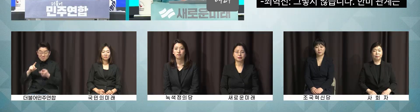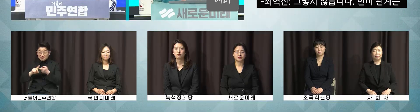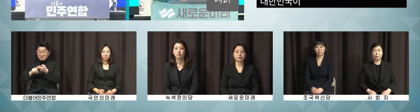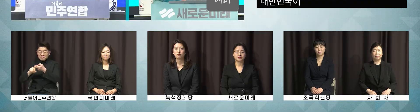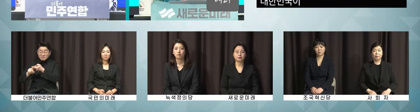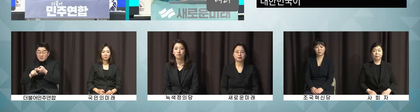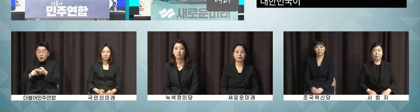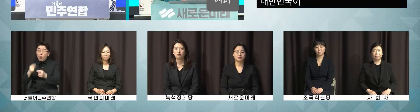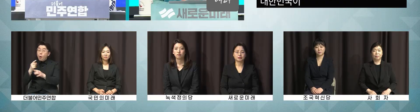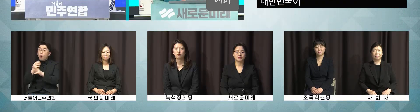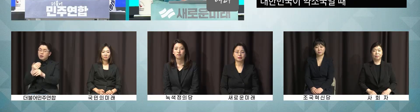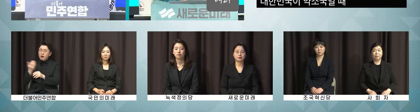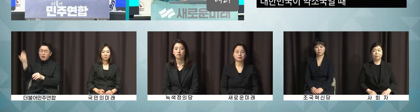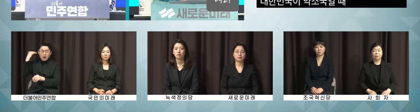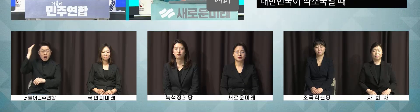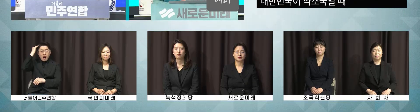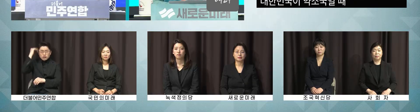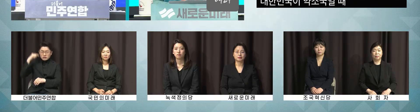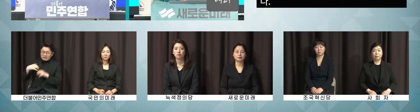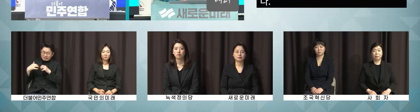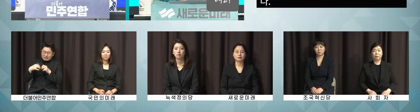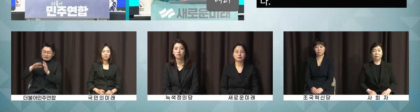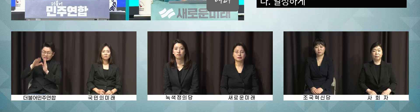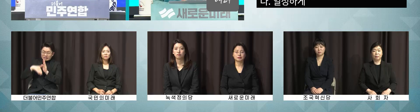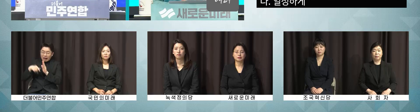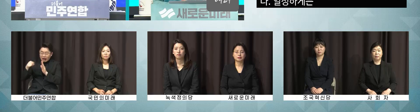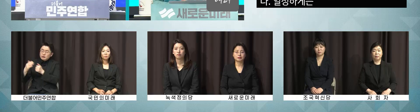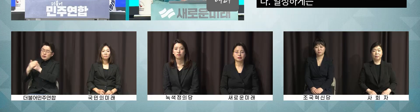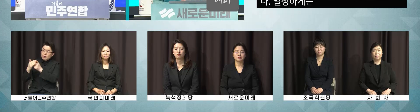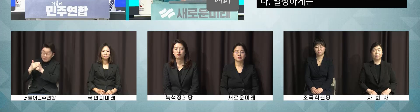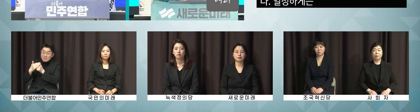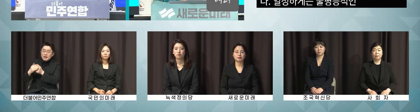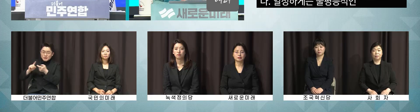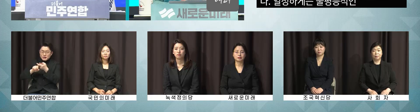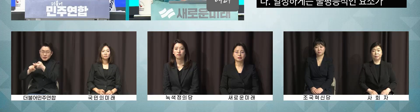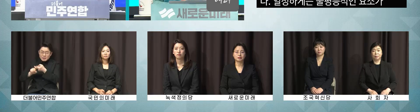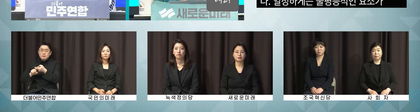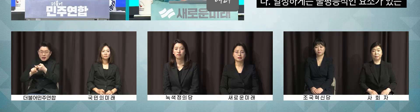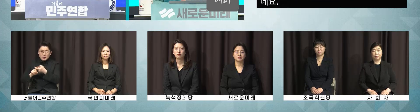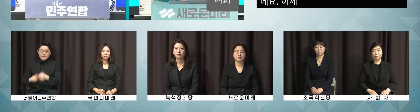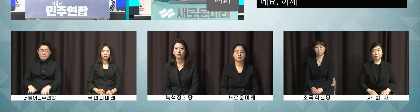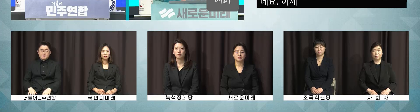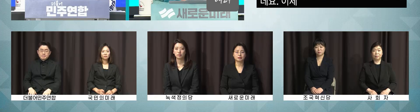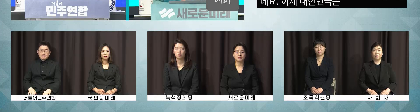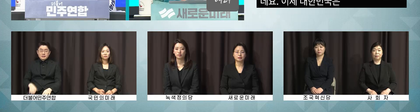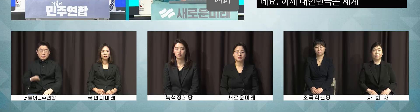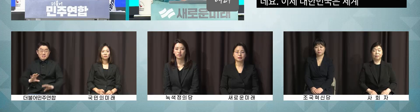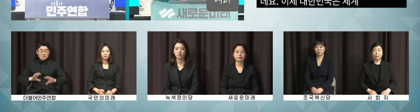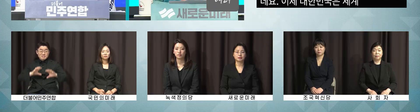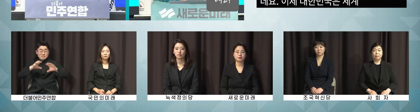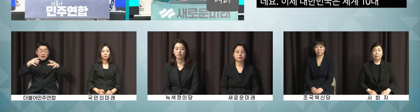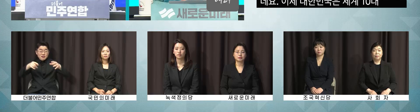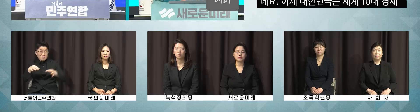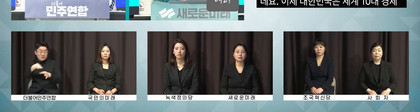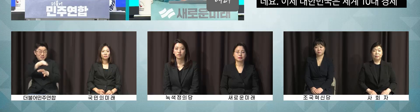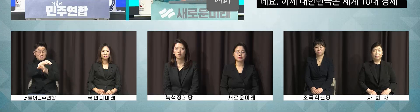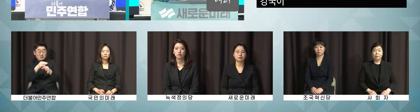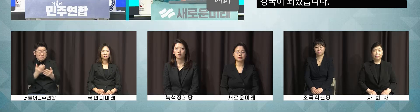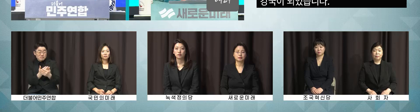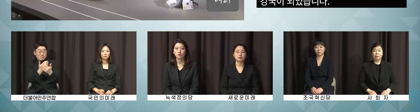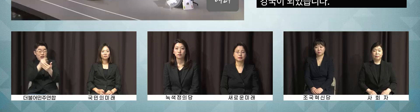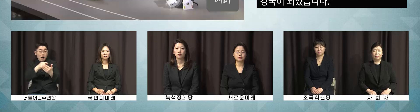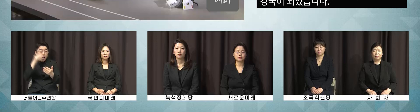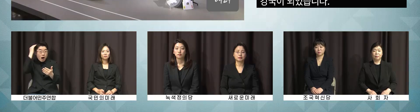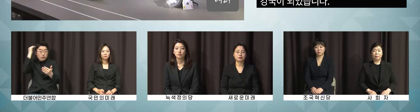때 만들어졌습니다. 일정하게는 불평등적인 요소가 있는데요. 이제 대한민국은 세계 10대 경제 강국이 되었습니다.